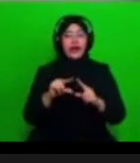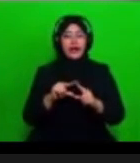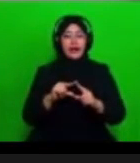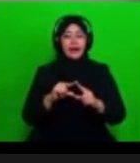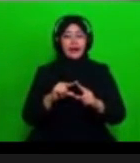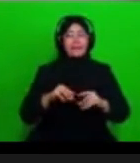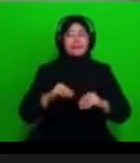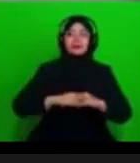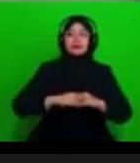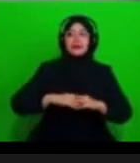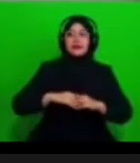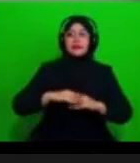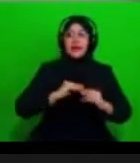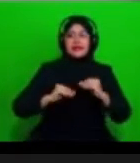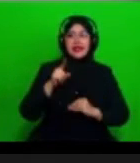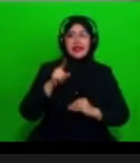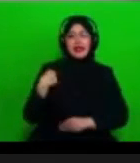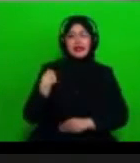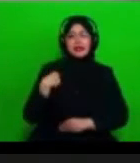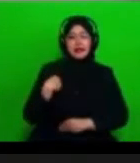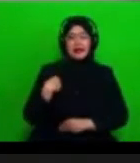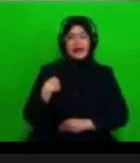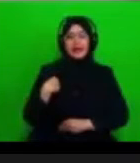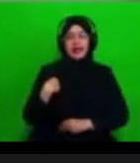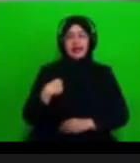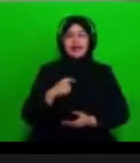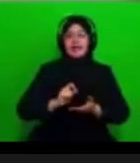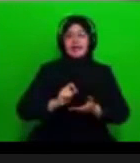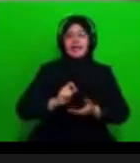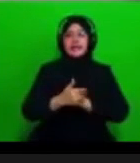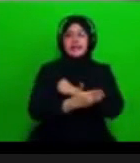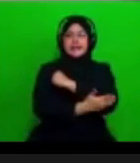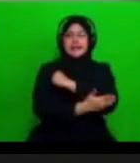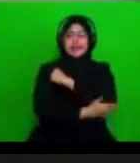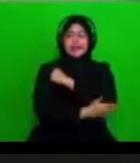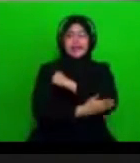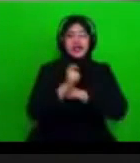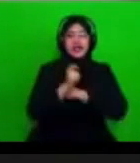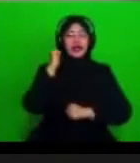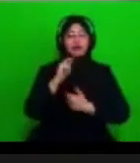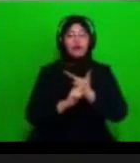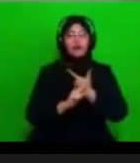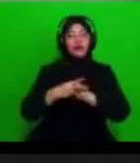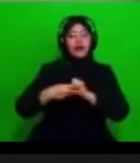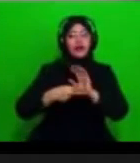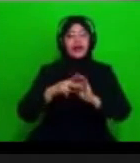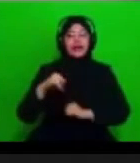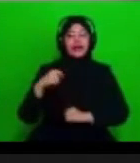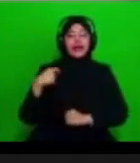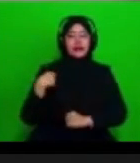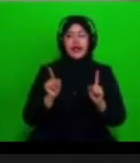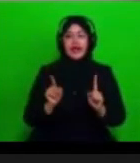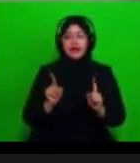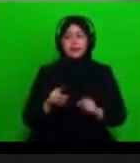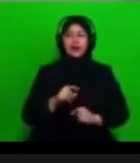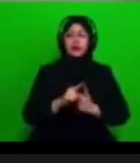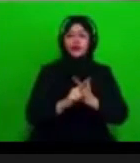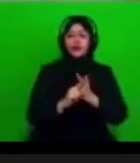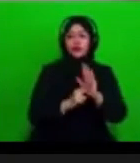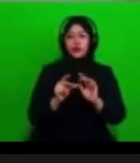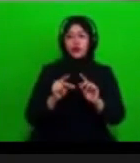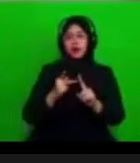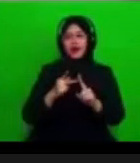Penasihat DWP dari Kemenseknek, Ibu Eni Yakut Kolil dari Kemenak, Ibu Nur Hayati